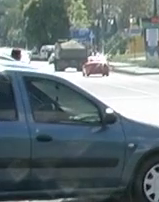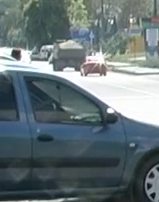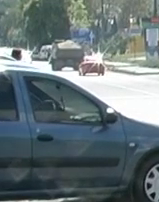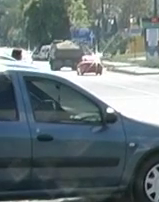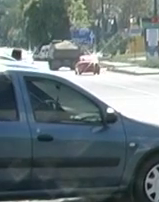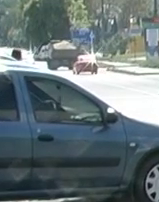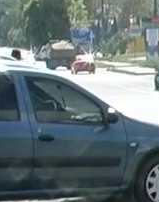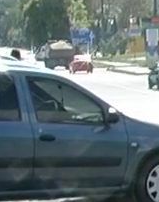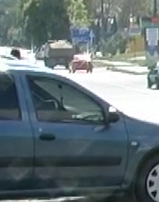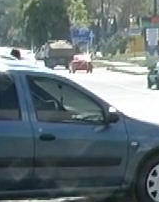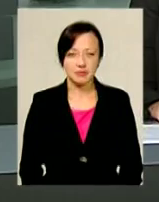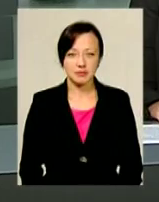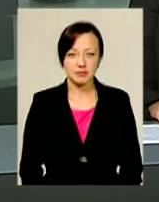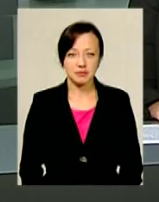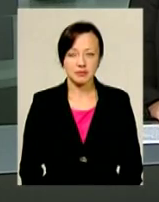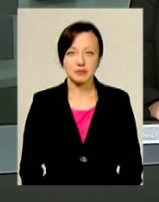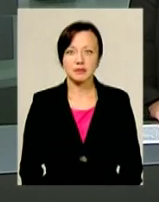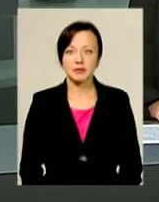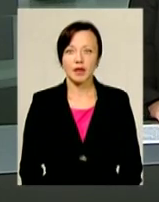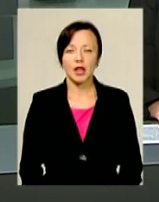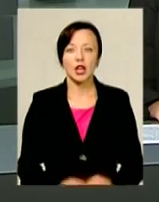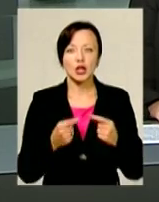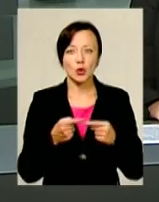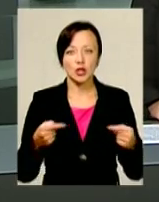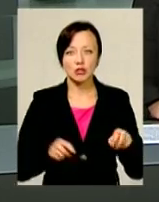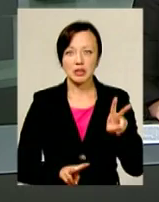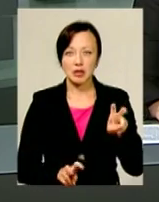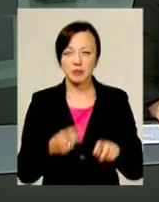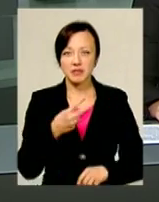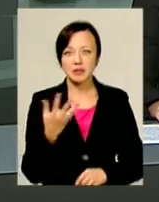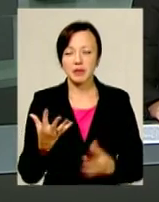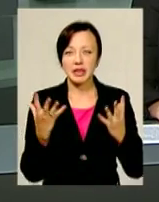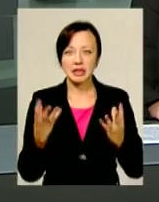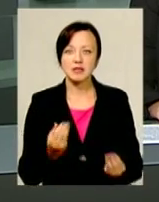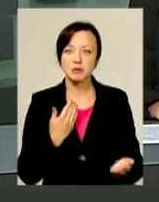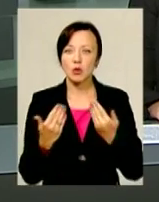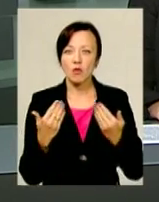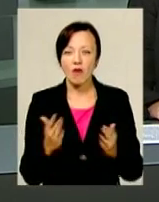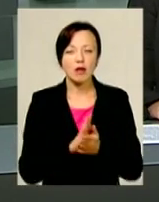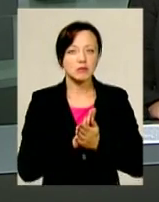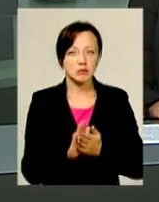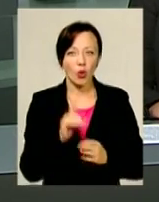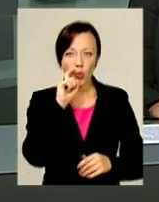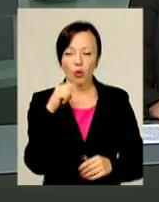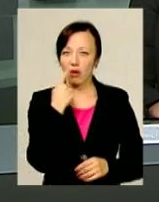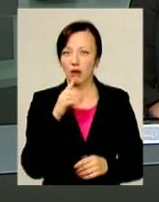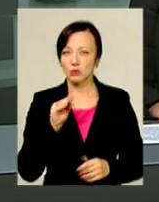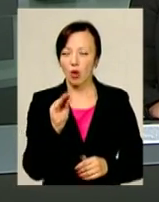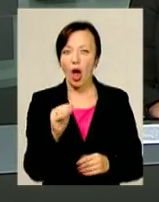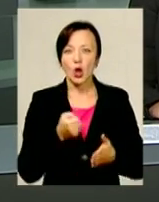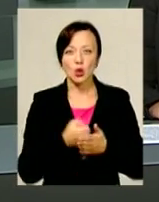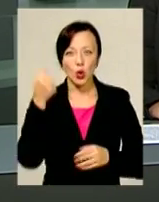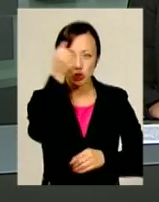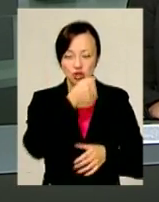інформаційного випуску. І до інших тем. 25 днів спілкування винятково українською. До